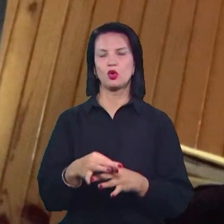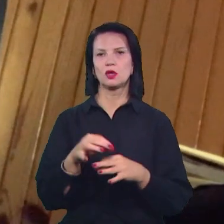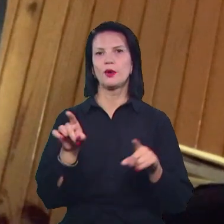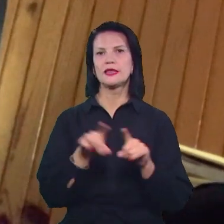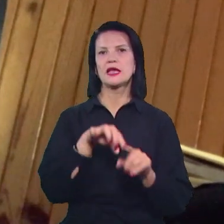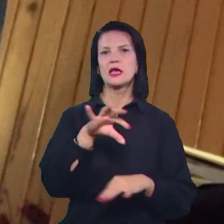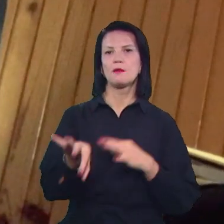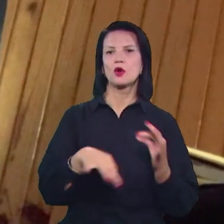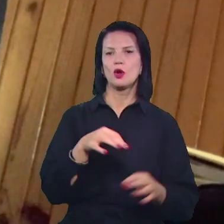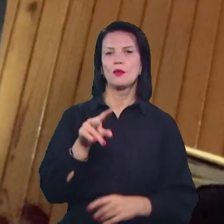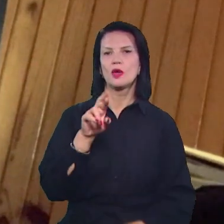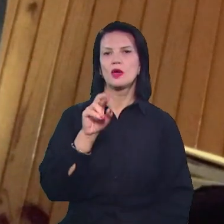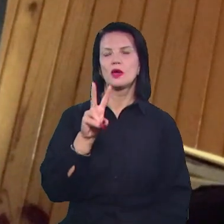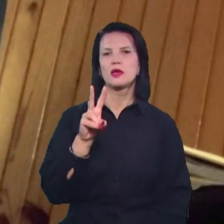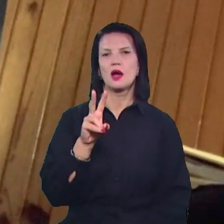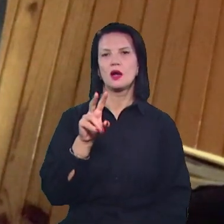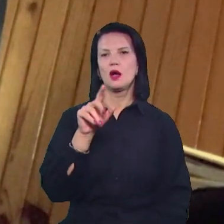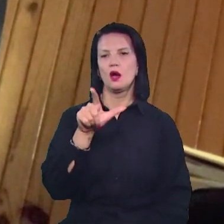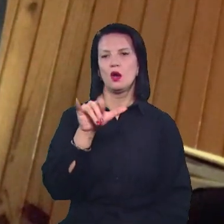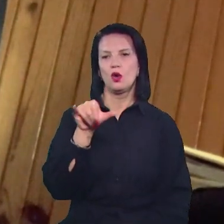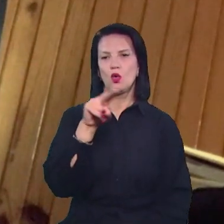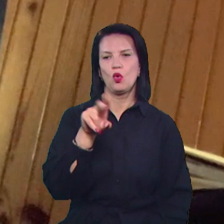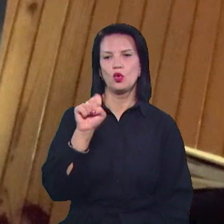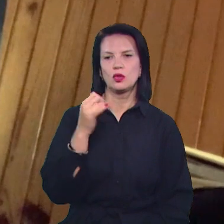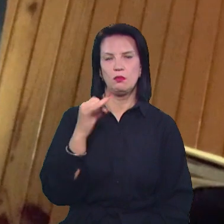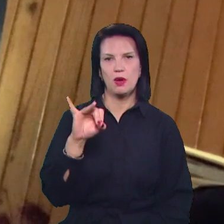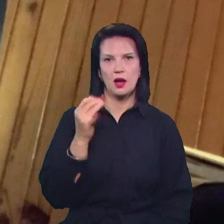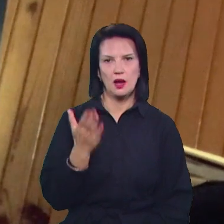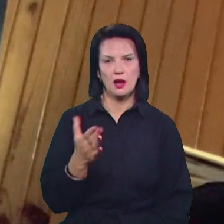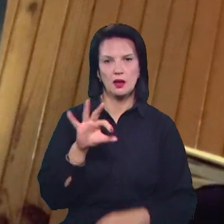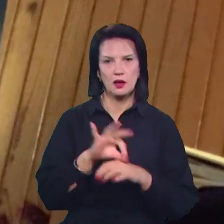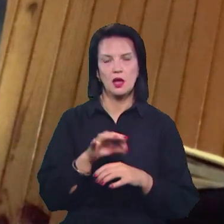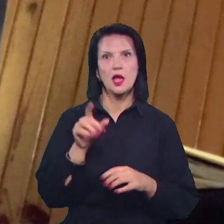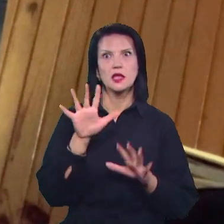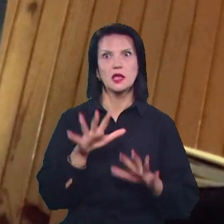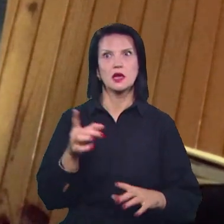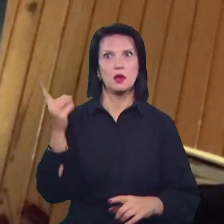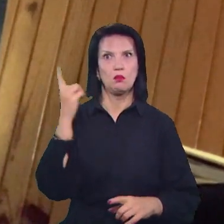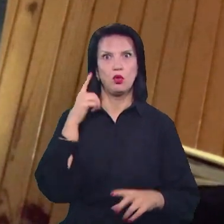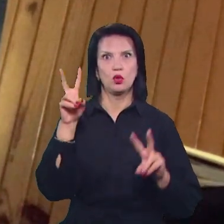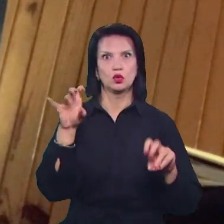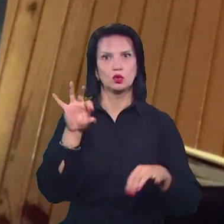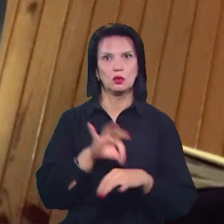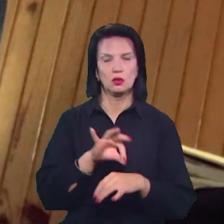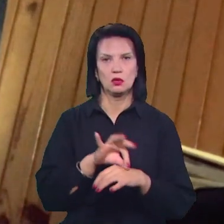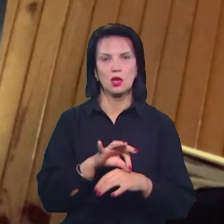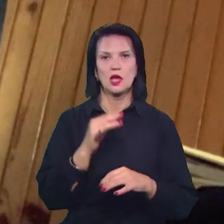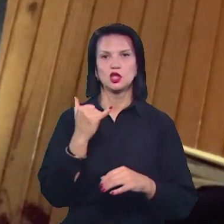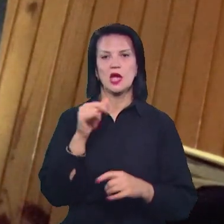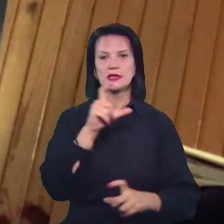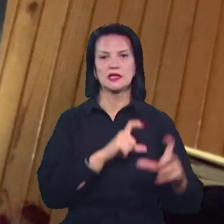як Goodbye Hair. Це коли тільки почули діагноз і проходить хімітерапію. Ну, наразі просто у нас були